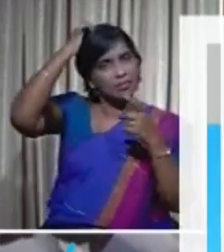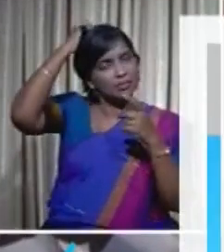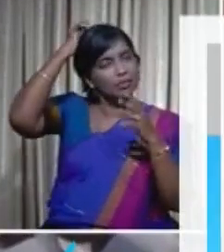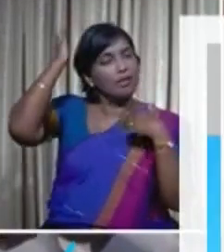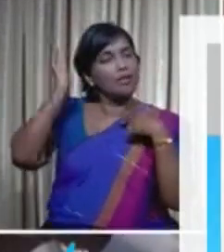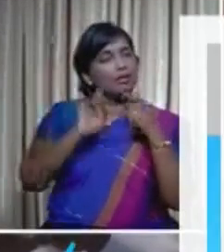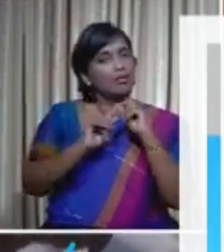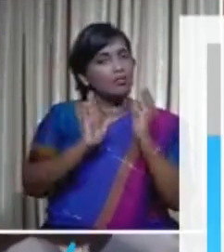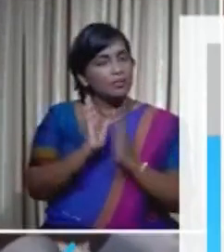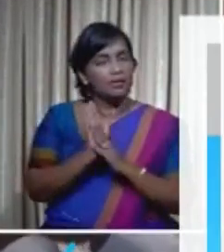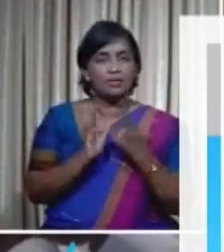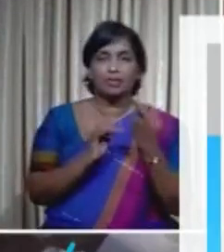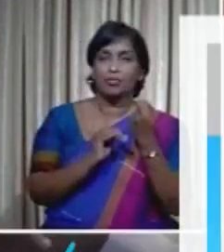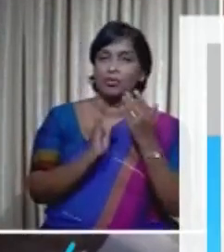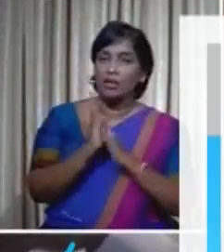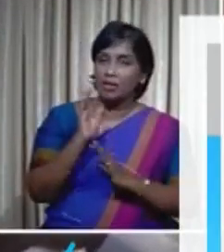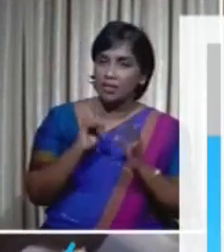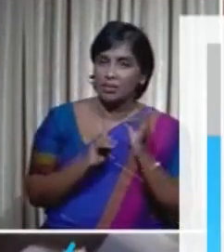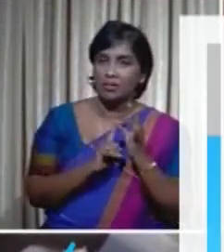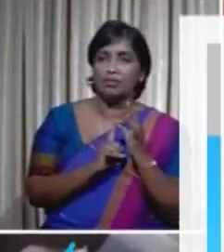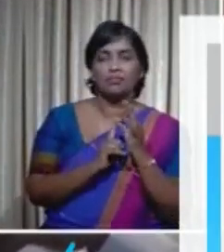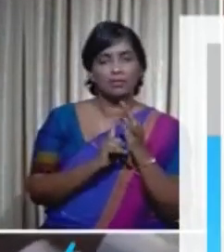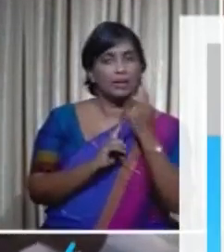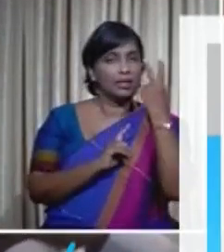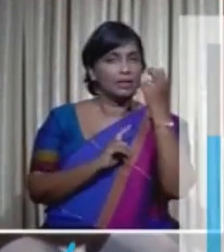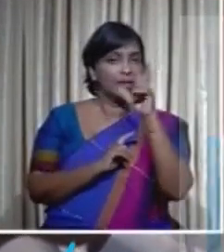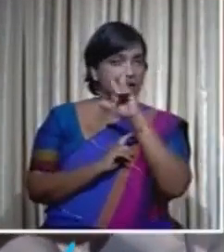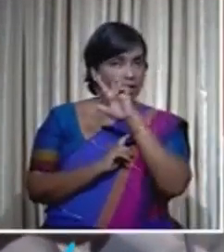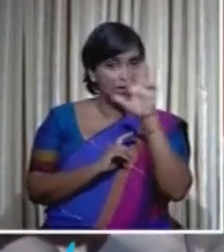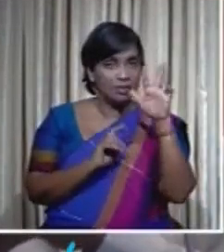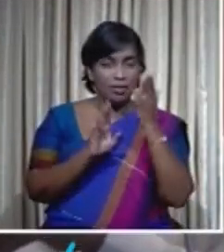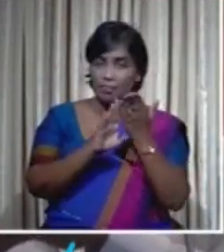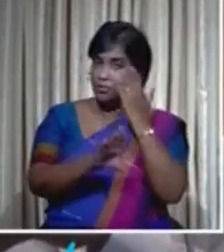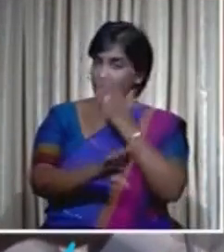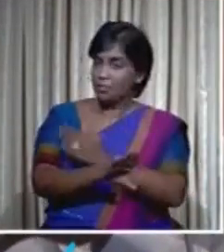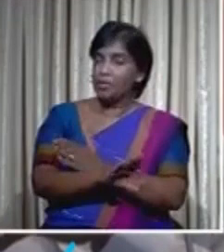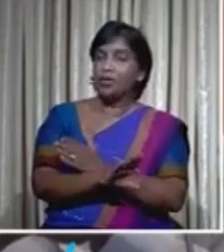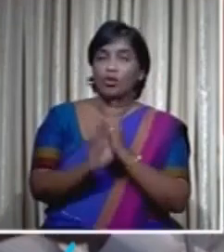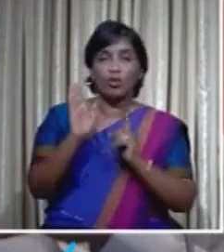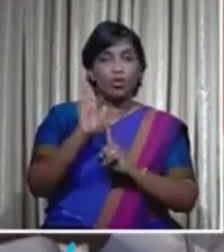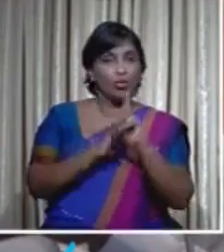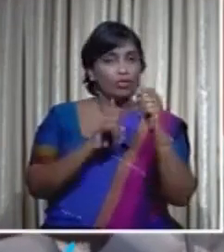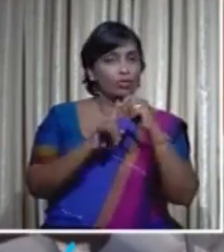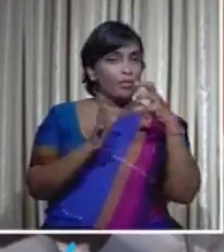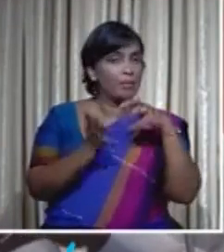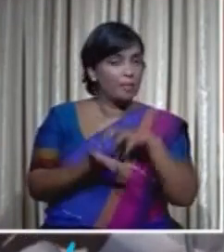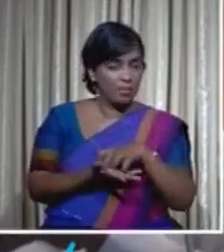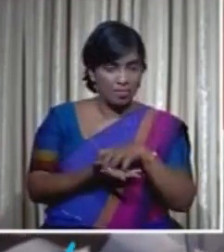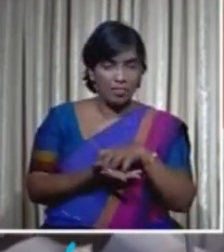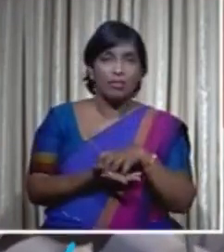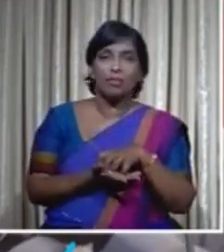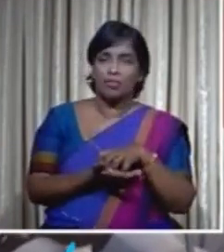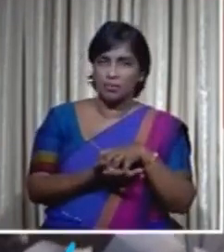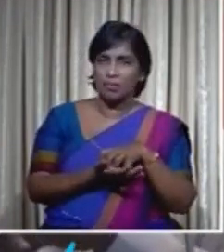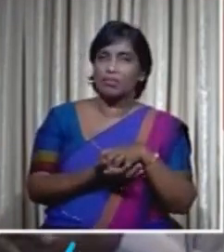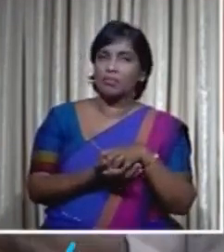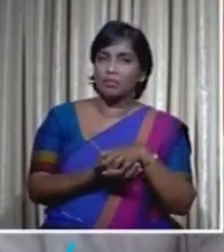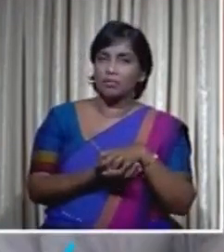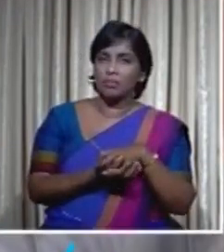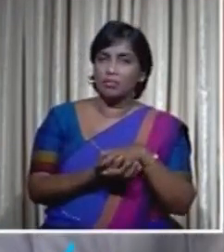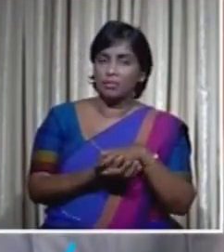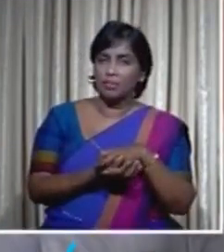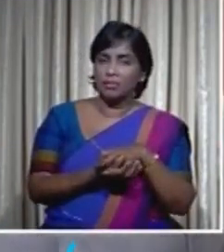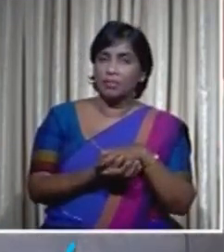அவர்களே 2009 ஆண்டுக்கு முதல் வடக்கிலே யாராவது போதை வஸ்தால் பாதிக்கப்பட்டிருக்கிறாரா அவர் போதை